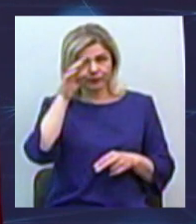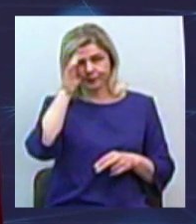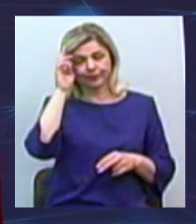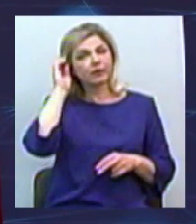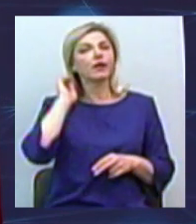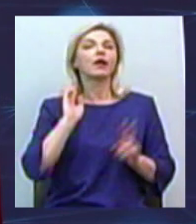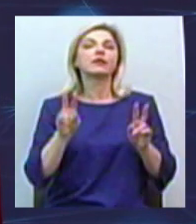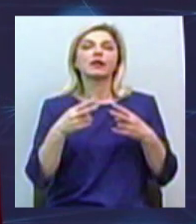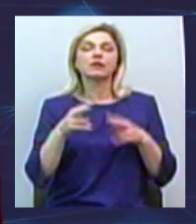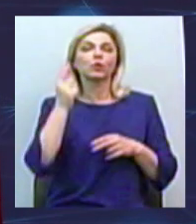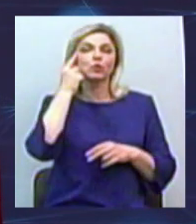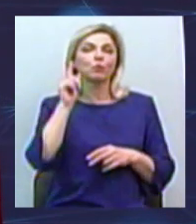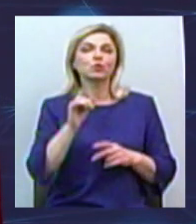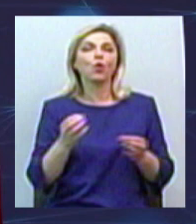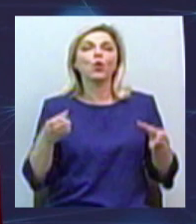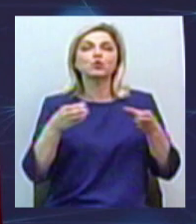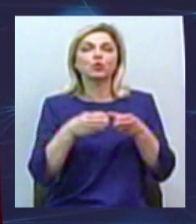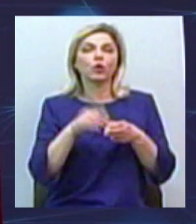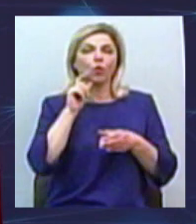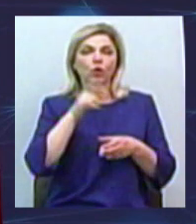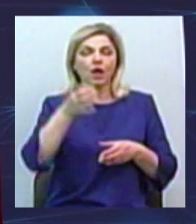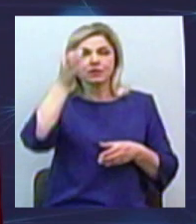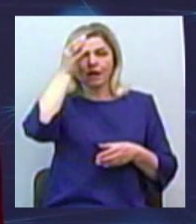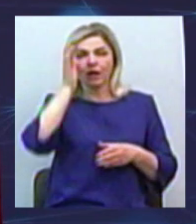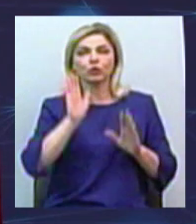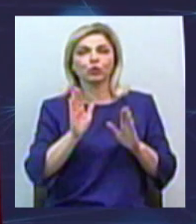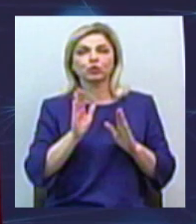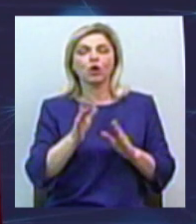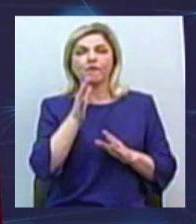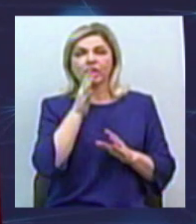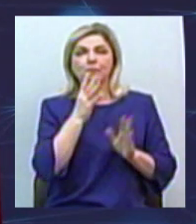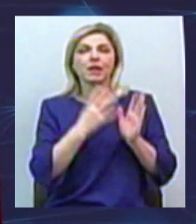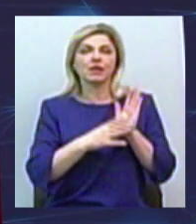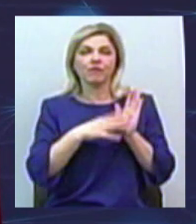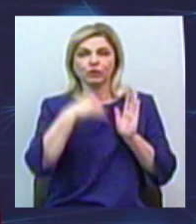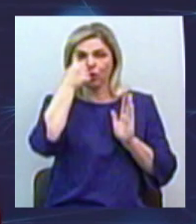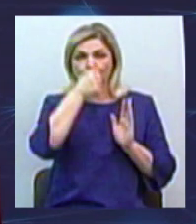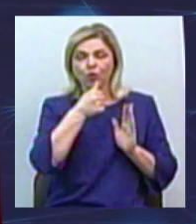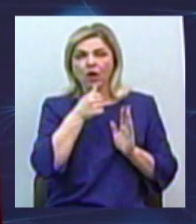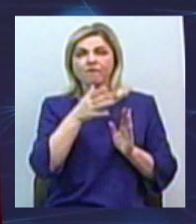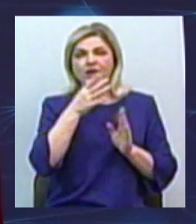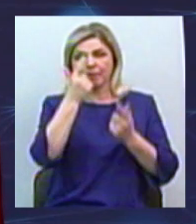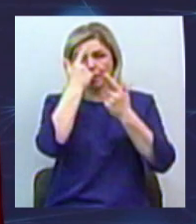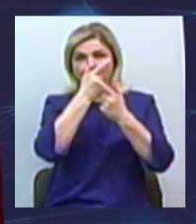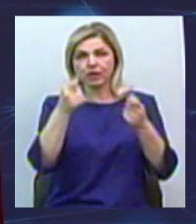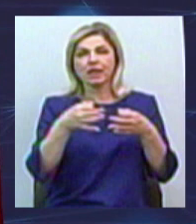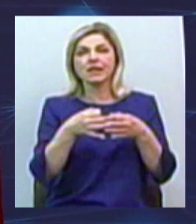думати, що про злуку України згадали тільки під час, там, в 90-му році, да, під час проголошення незалежності України.